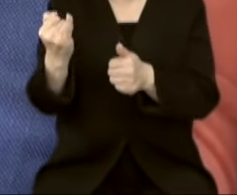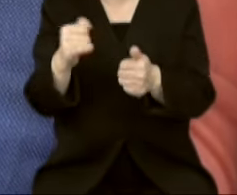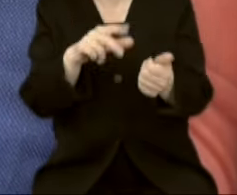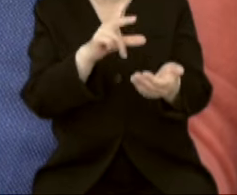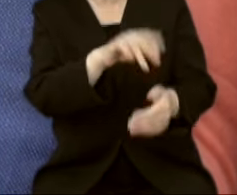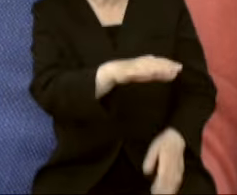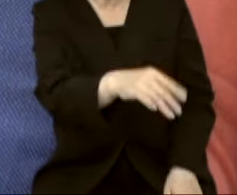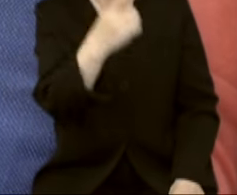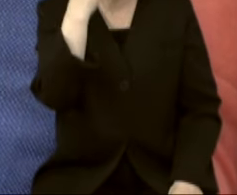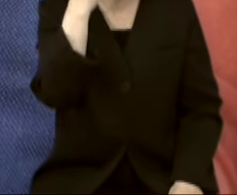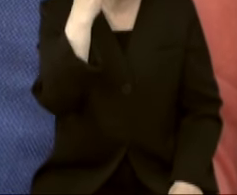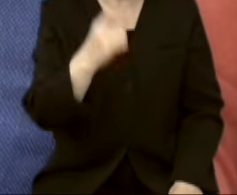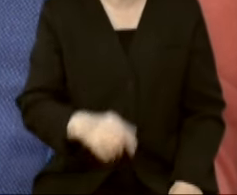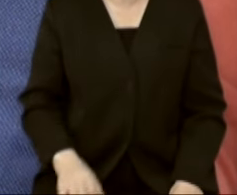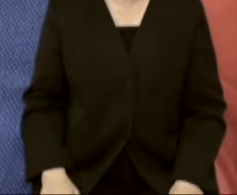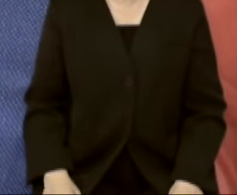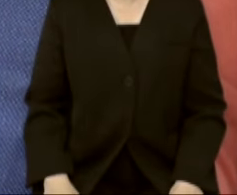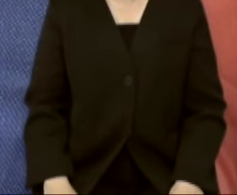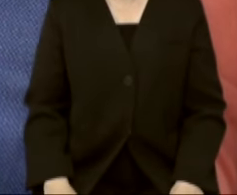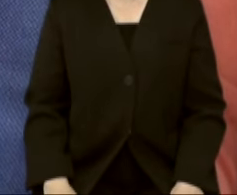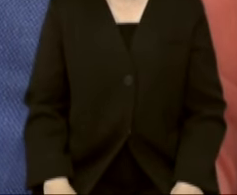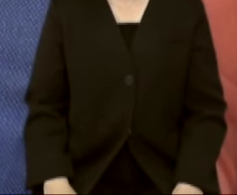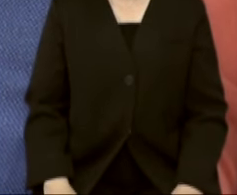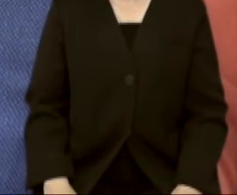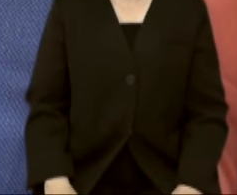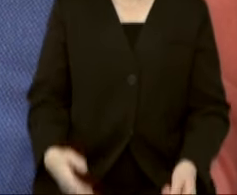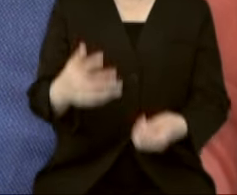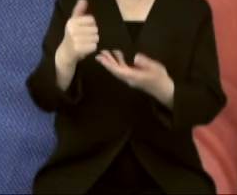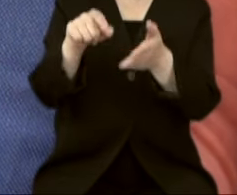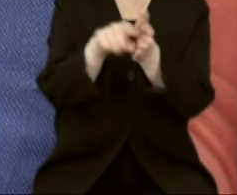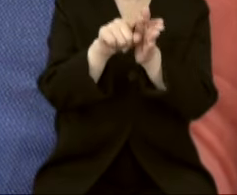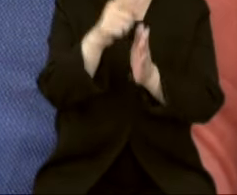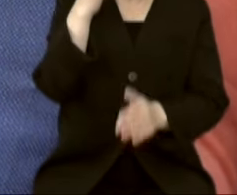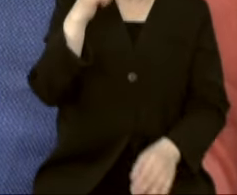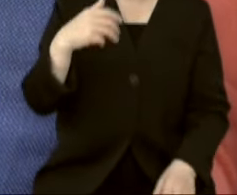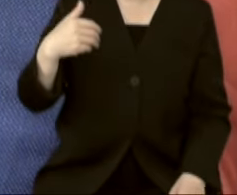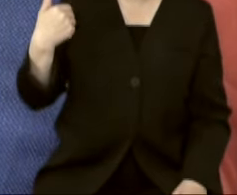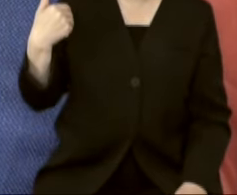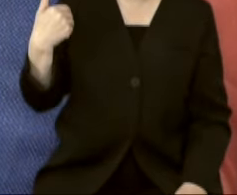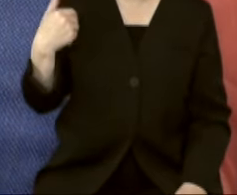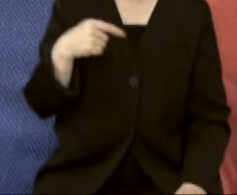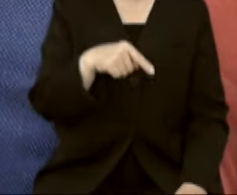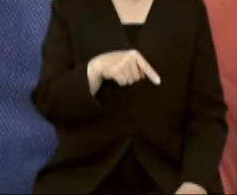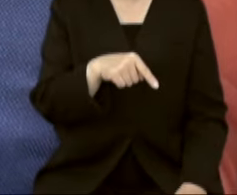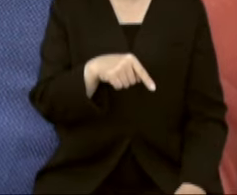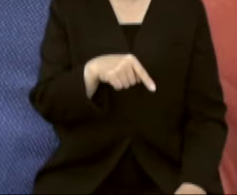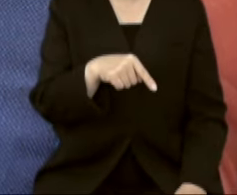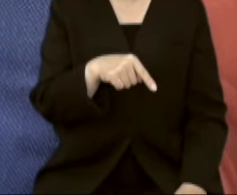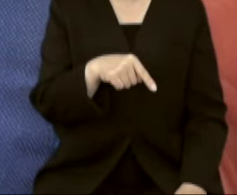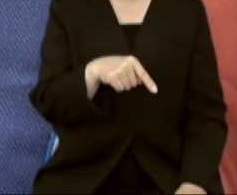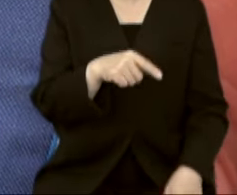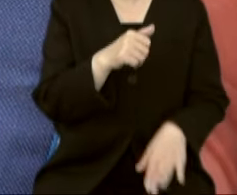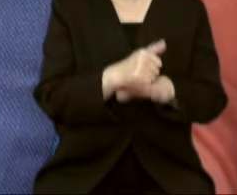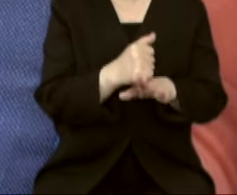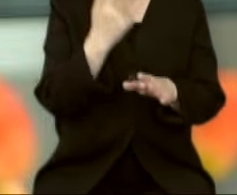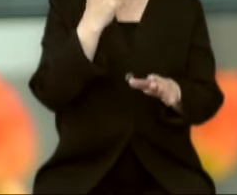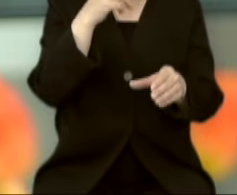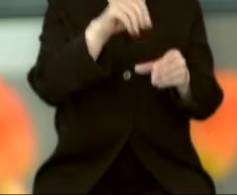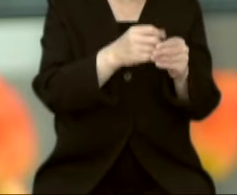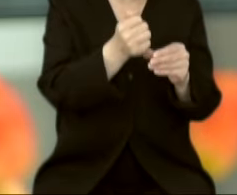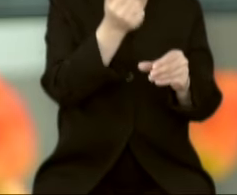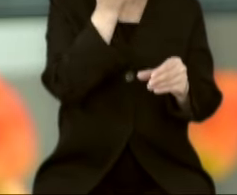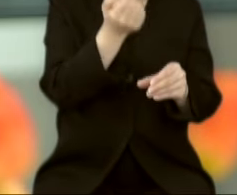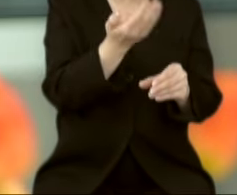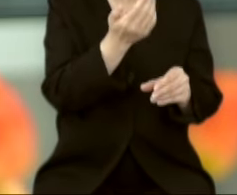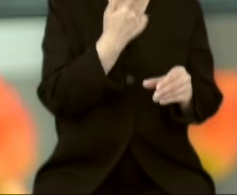무슨 문제예요? 그래서 이분들이 무슨 하나님을 믿어야 몰라요. 그분을 이렇게 했는데 죽지 않았어요.